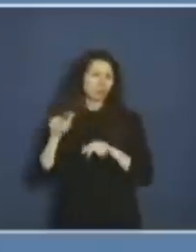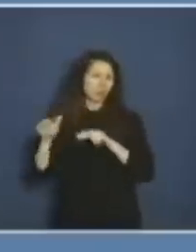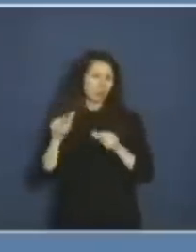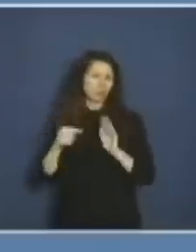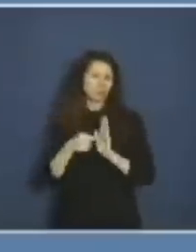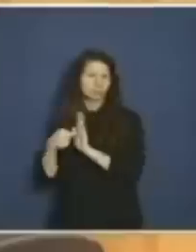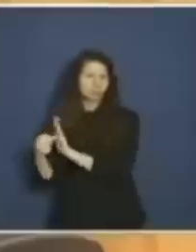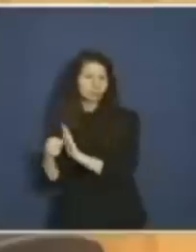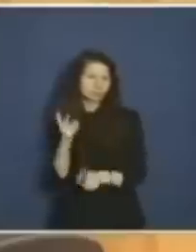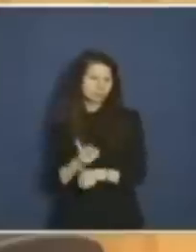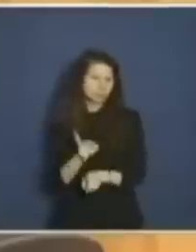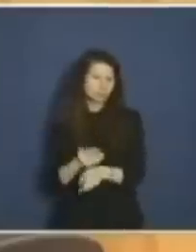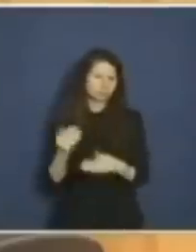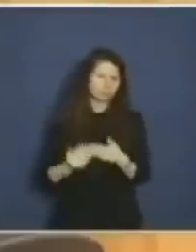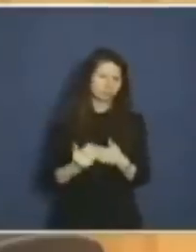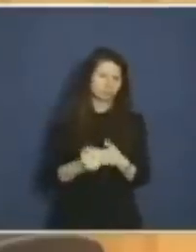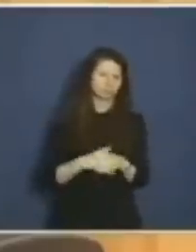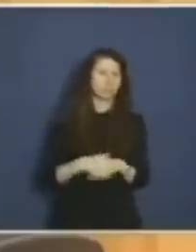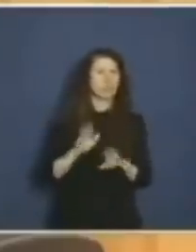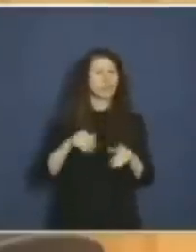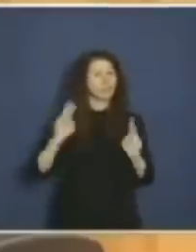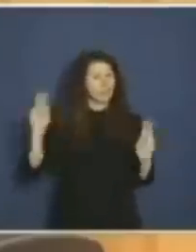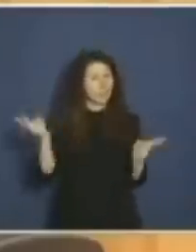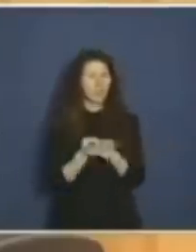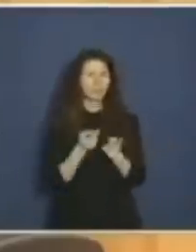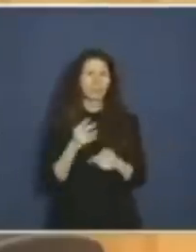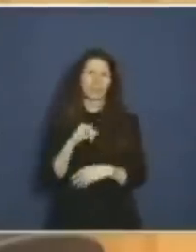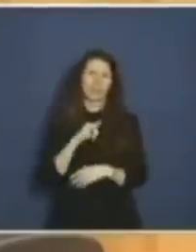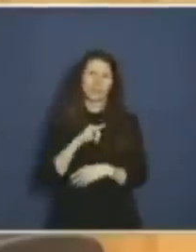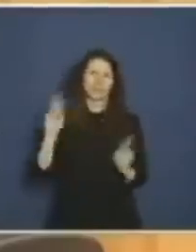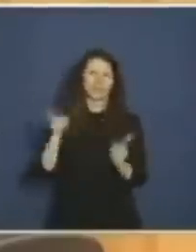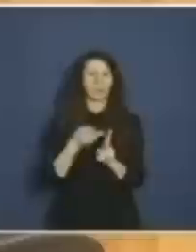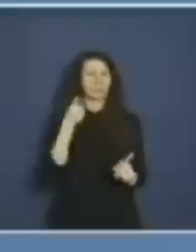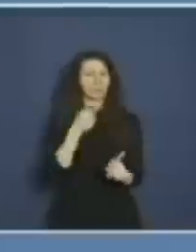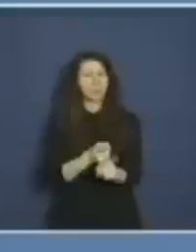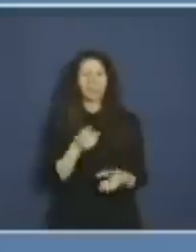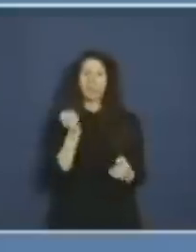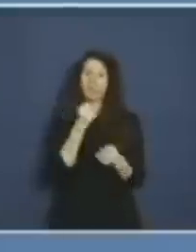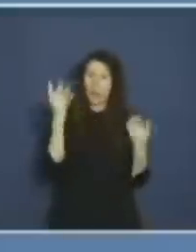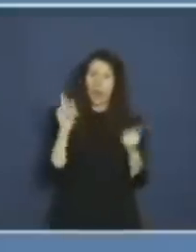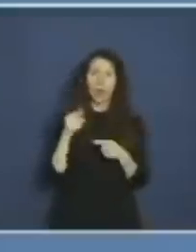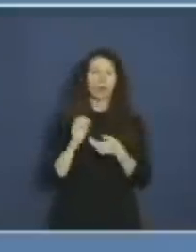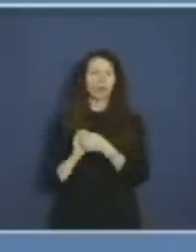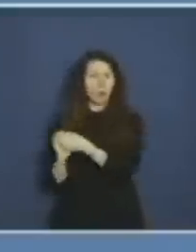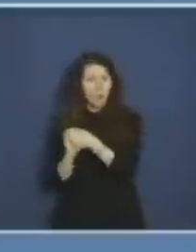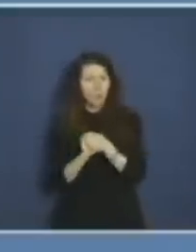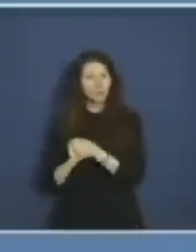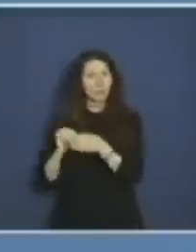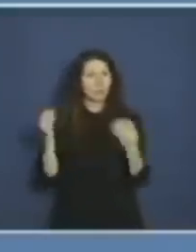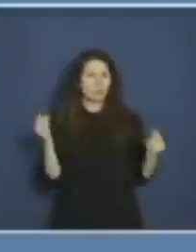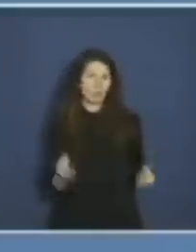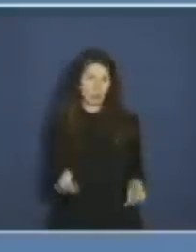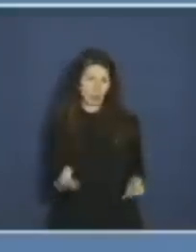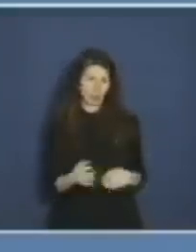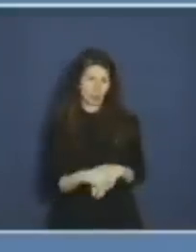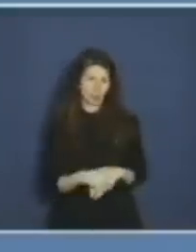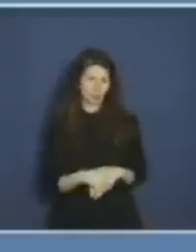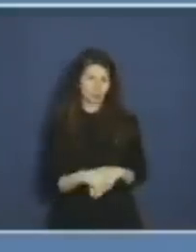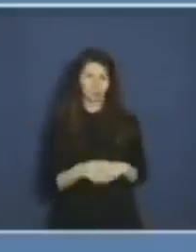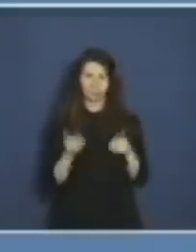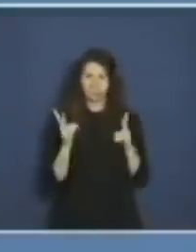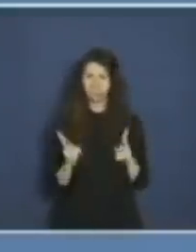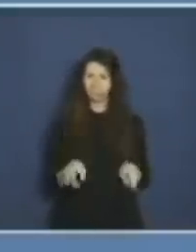auch gemeinsame Interessen und natürlich bedarf es auch der Kooperation mit Russland, wenn man bei